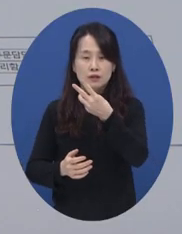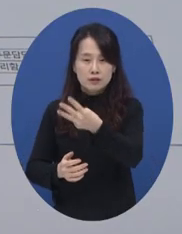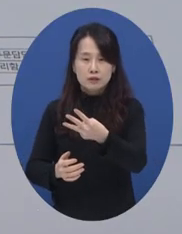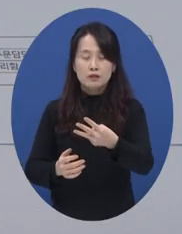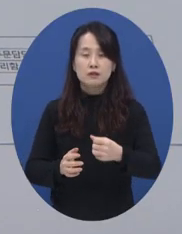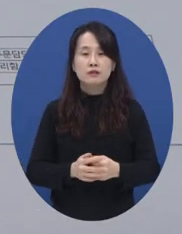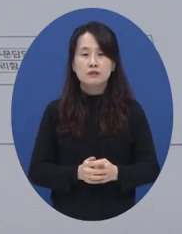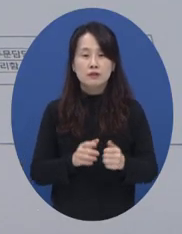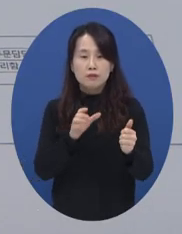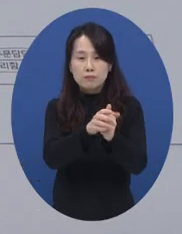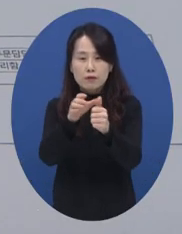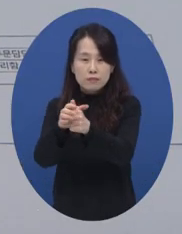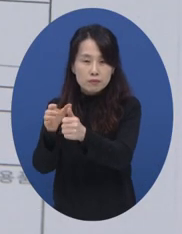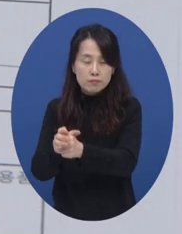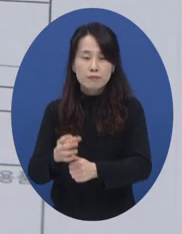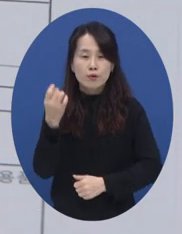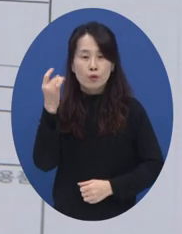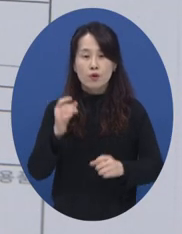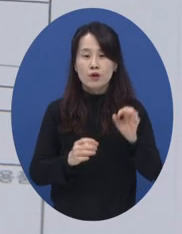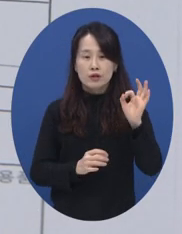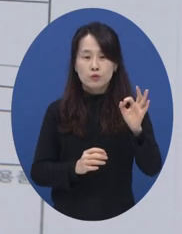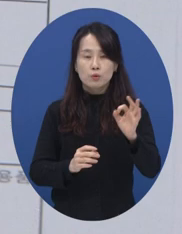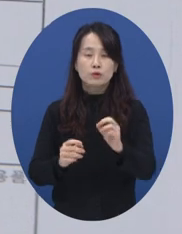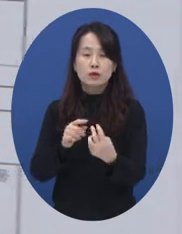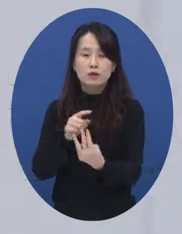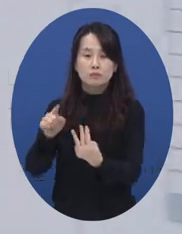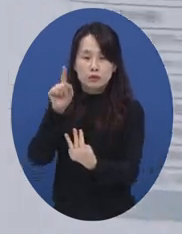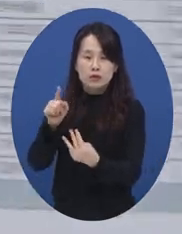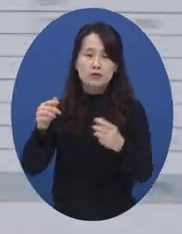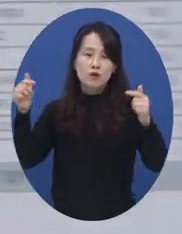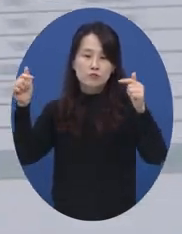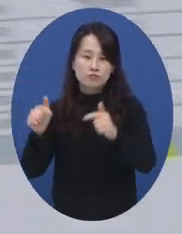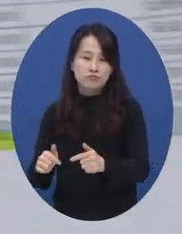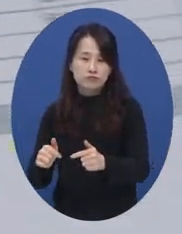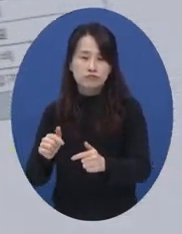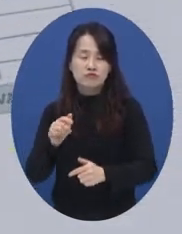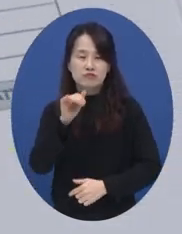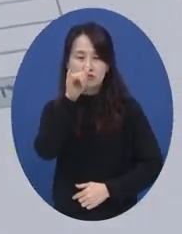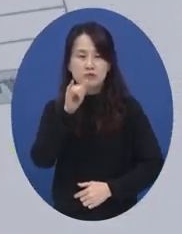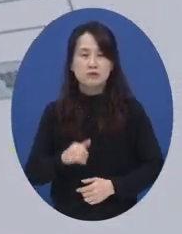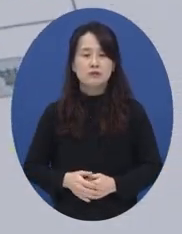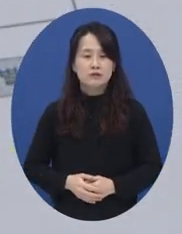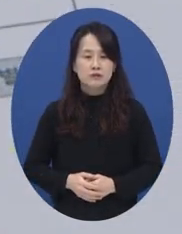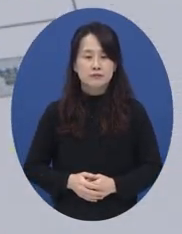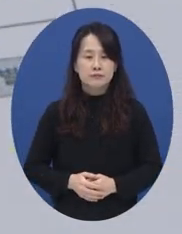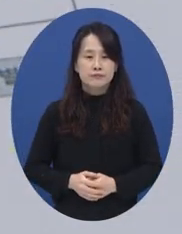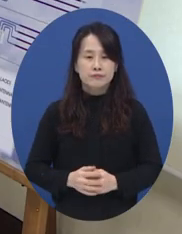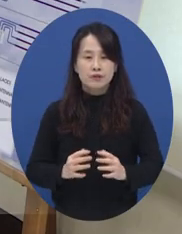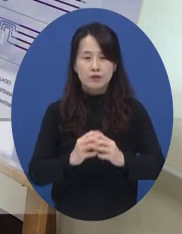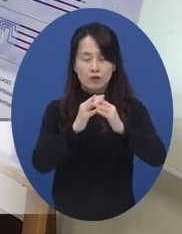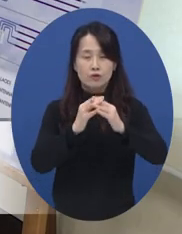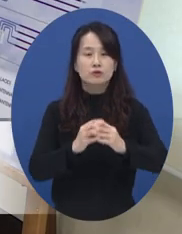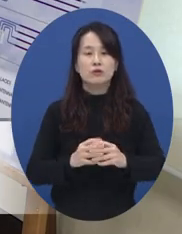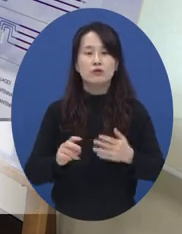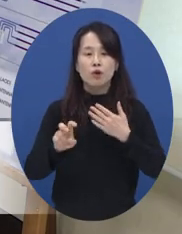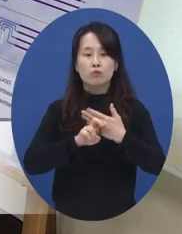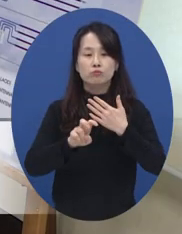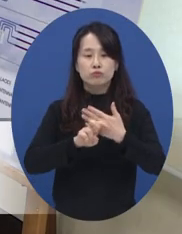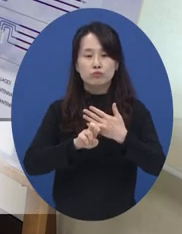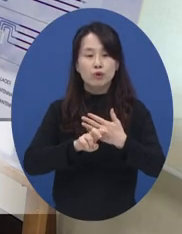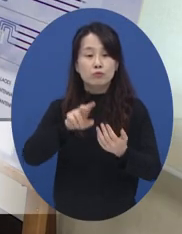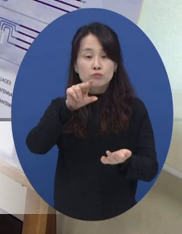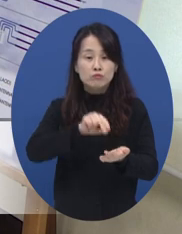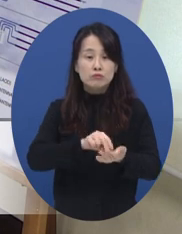무려 세 차례 하도급을 거치면서 원래 막힌 금액의 3분의 1 가격으로 시공에 들어간 곳도 있었습니다 건설업계